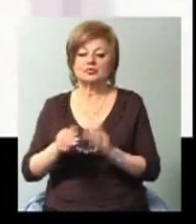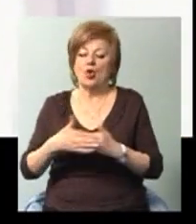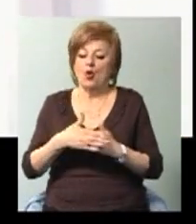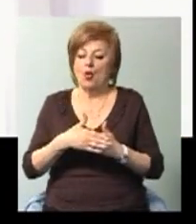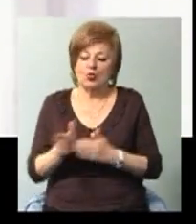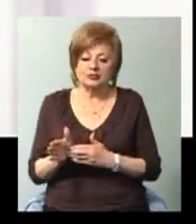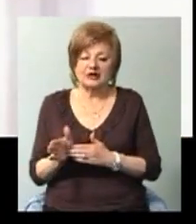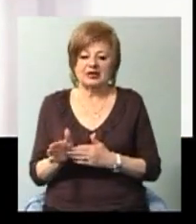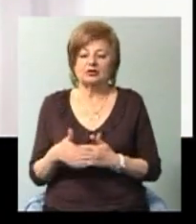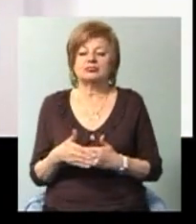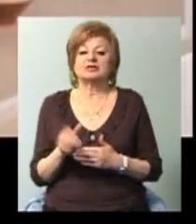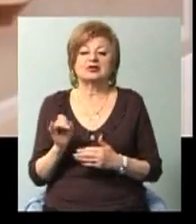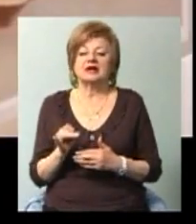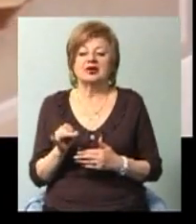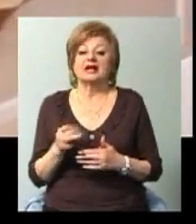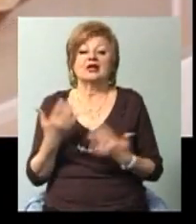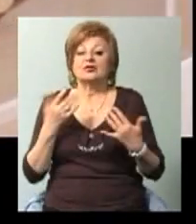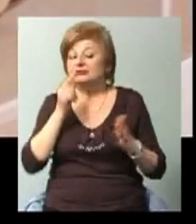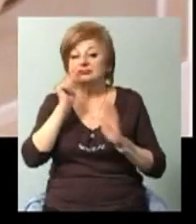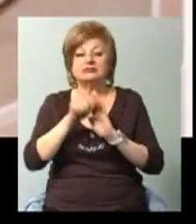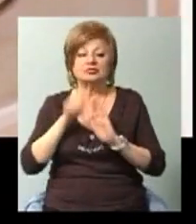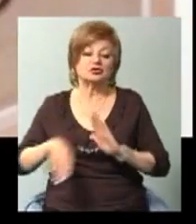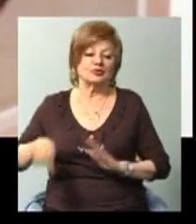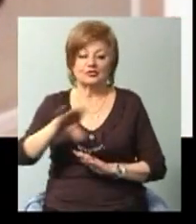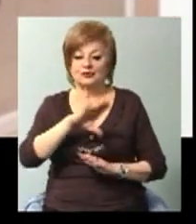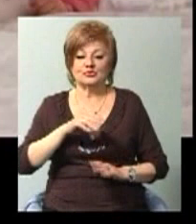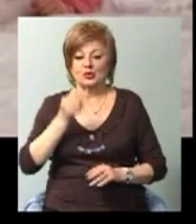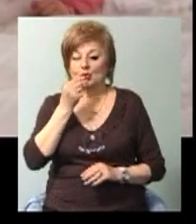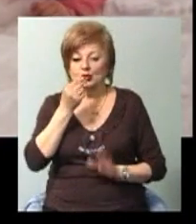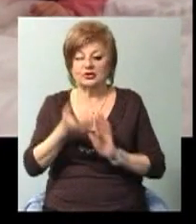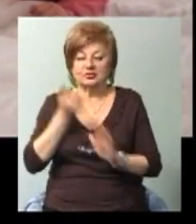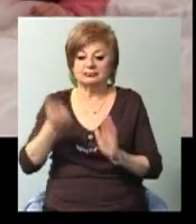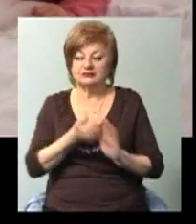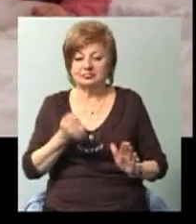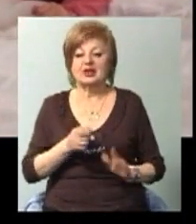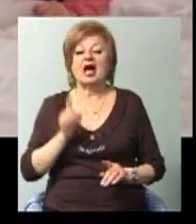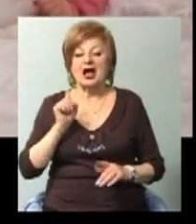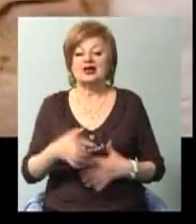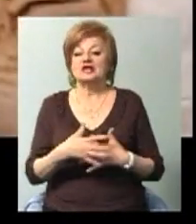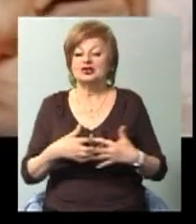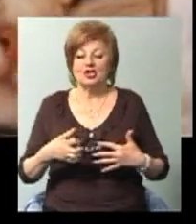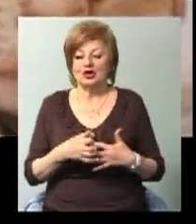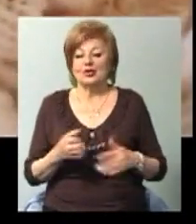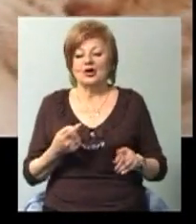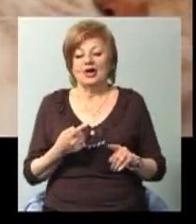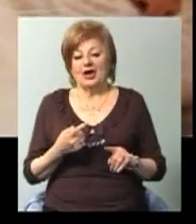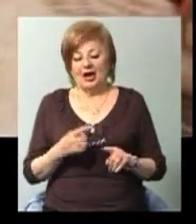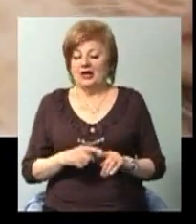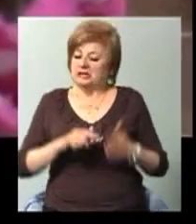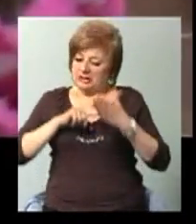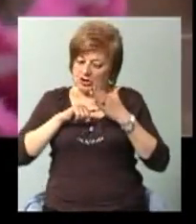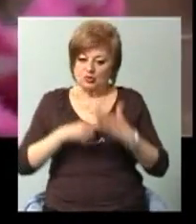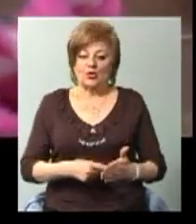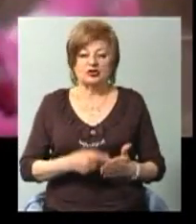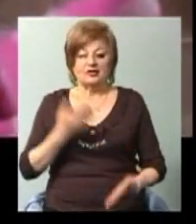відкриють будь-які двері і кришки контейнерів з улюбленою їжею. А ще оцикет – це завзятість і